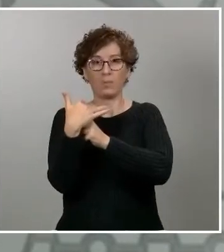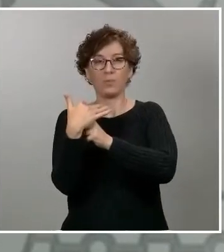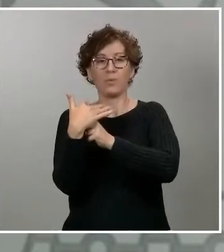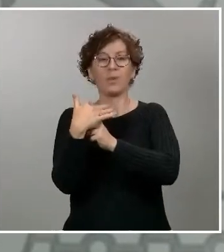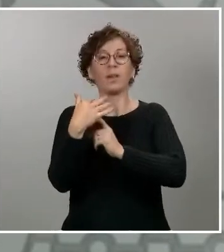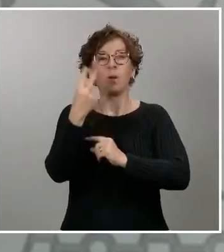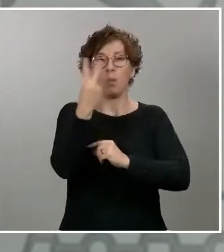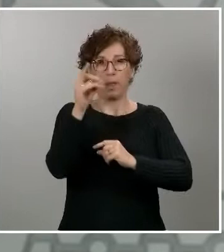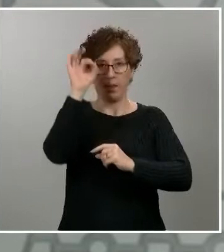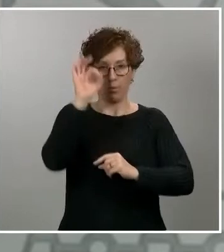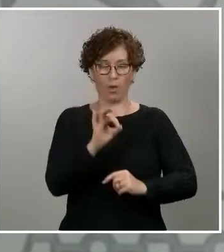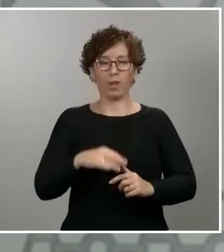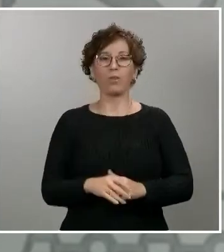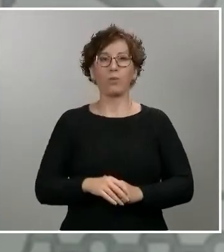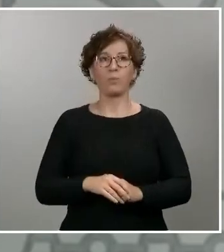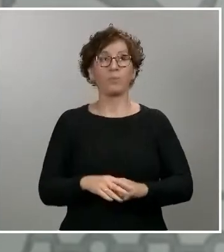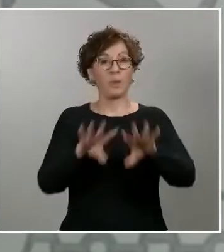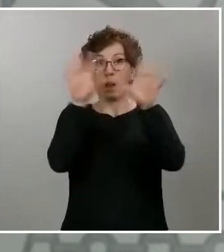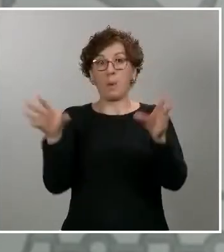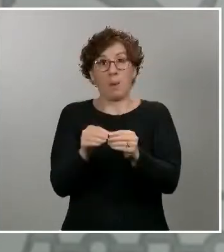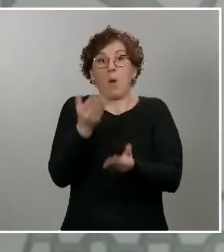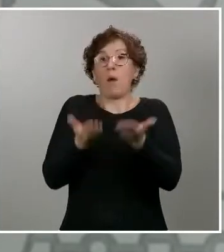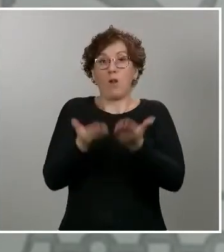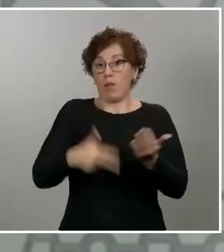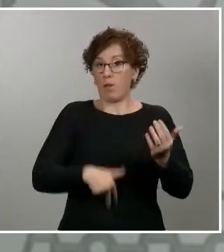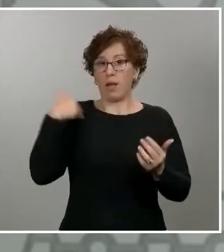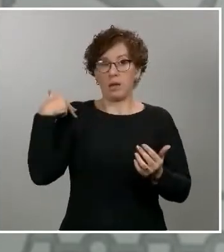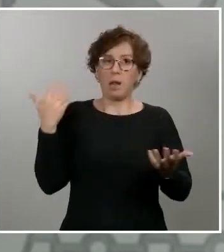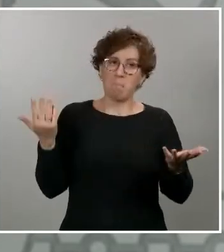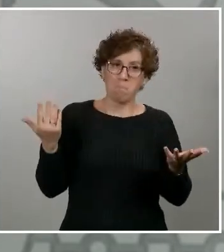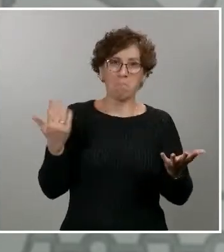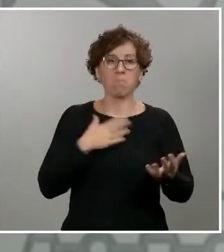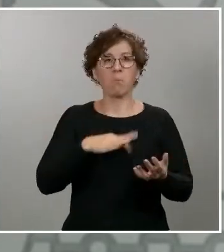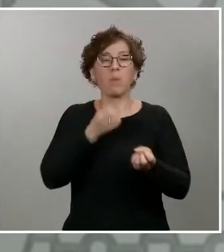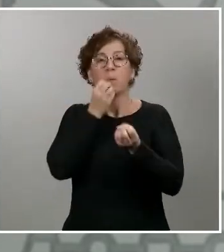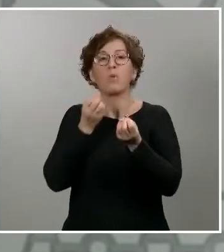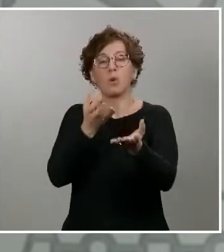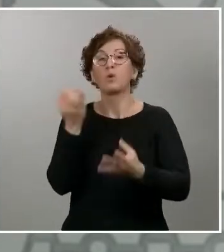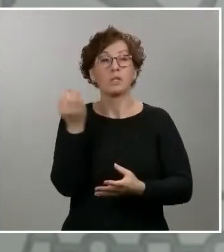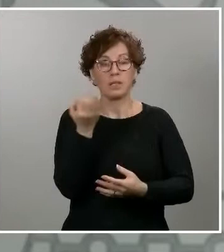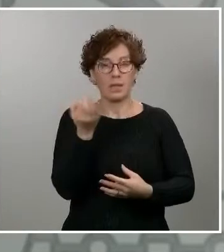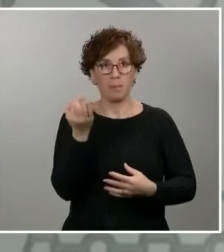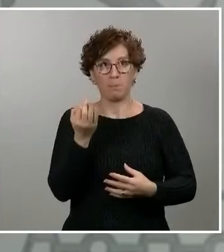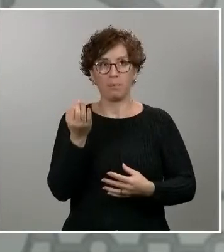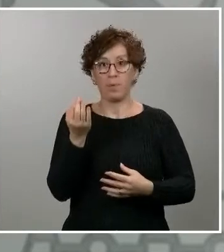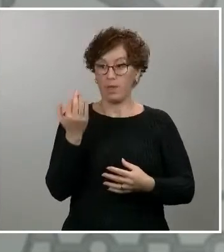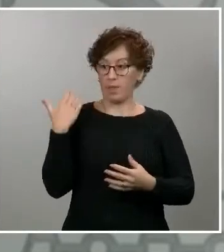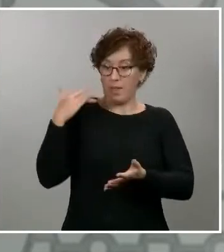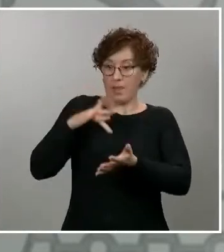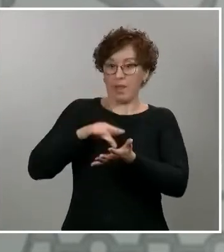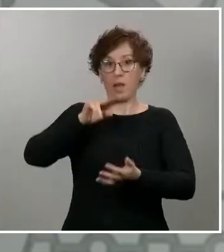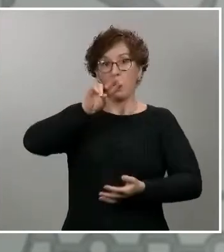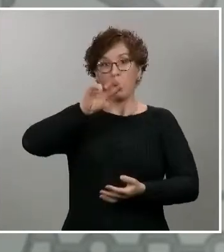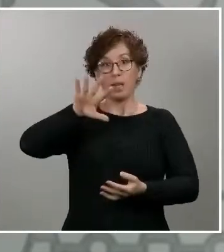Com una valoració general, podríem fer, és que, des de l'è dia 25 de